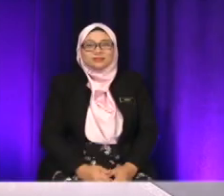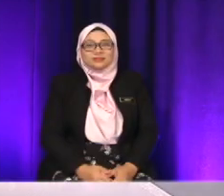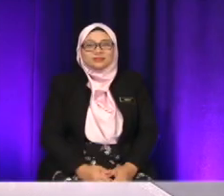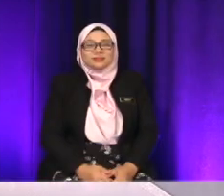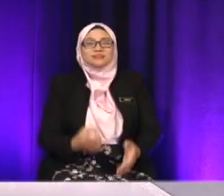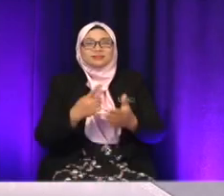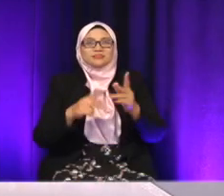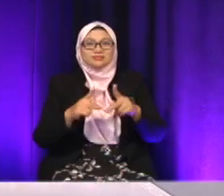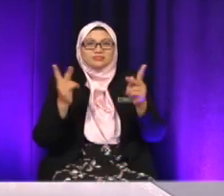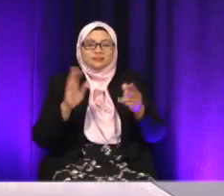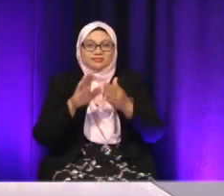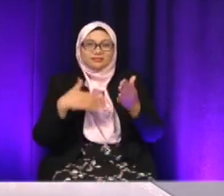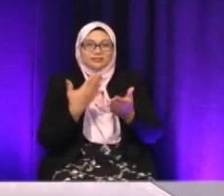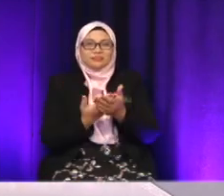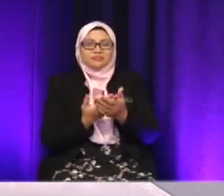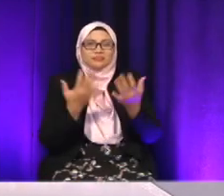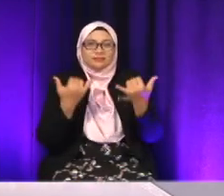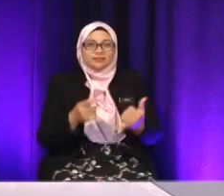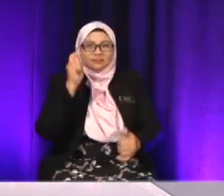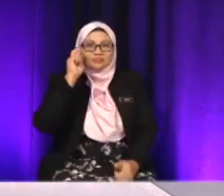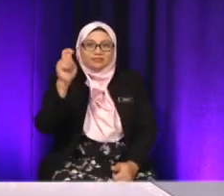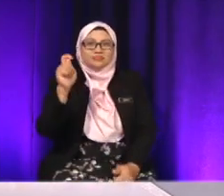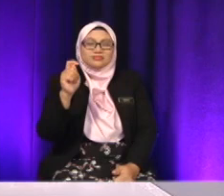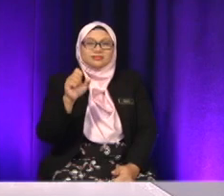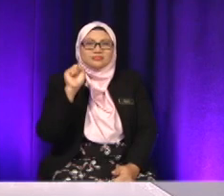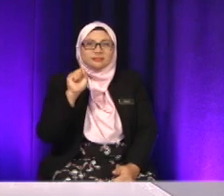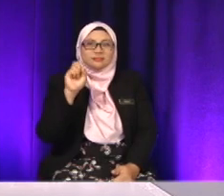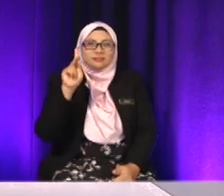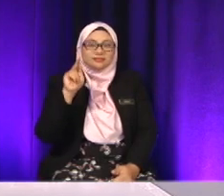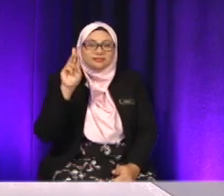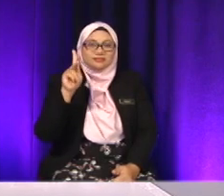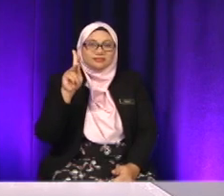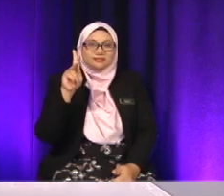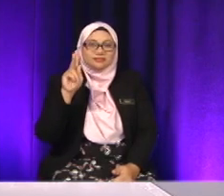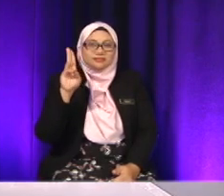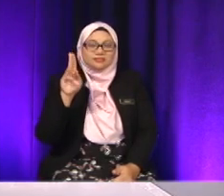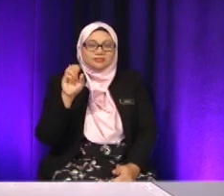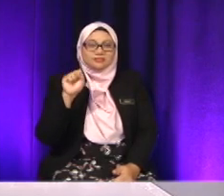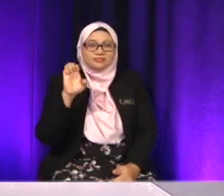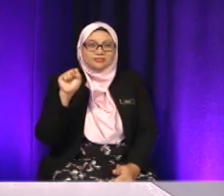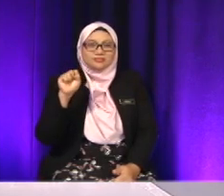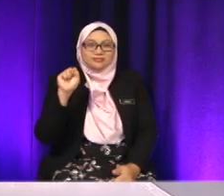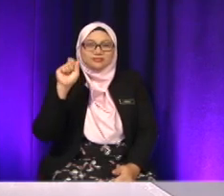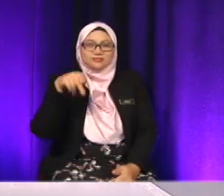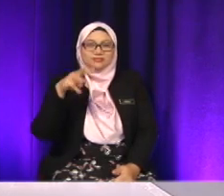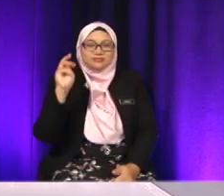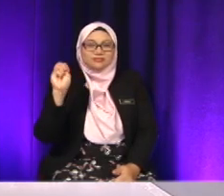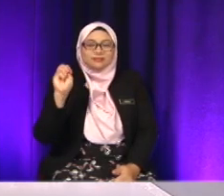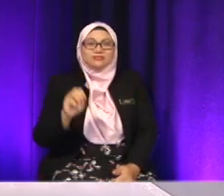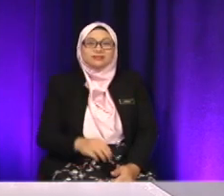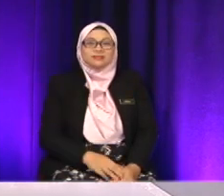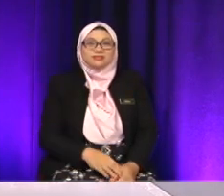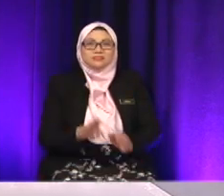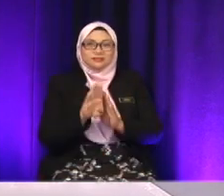semua anda sedang menonton slot sukses SPM Didik TV KPM 2022 bersama saya Kris